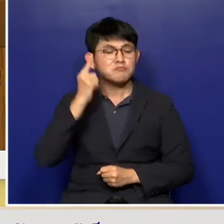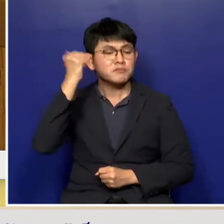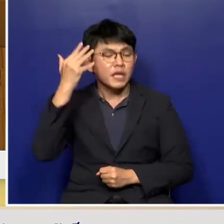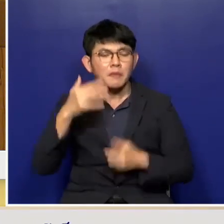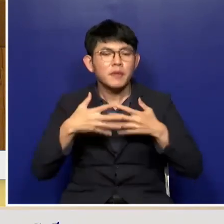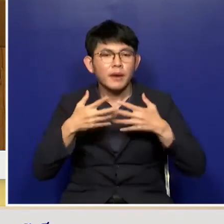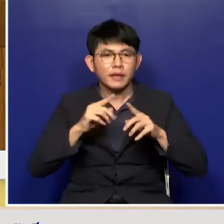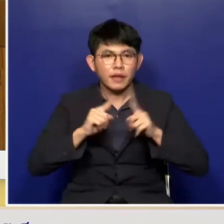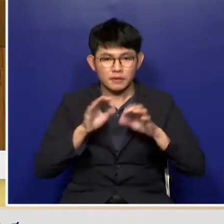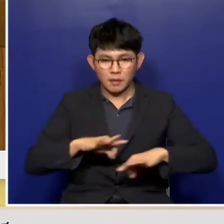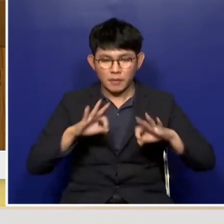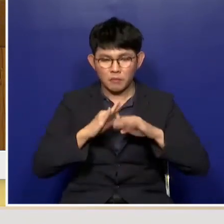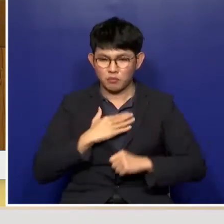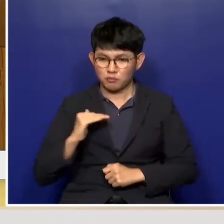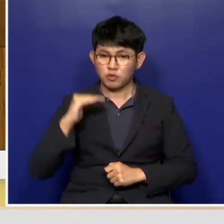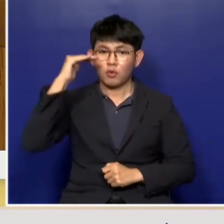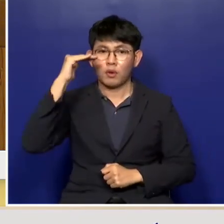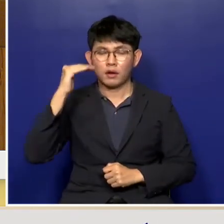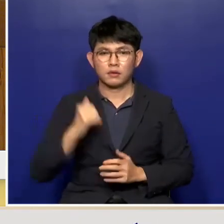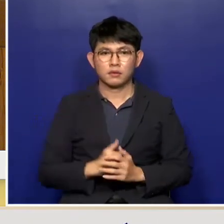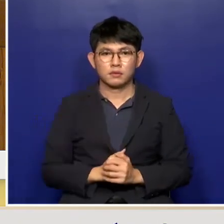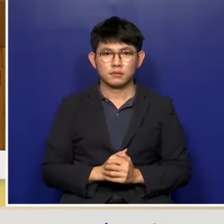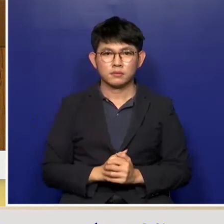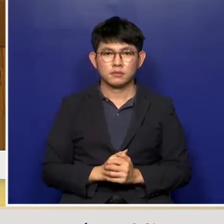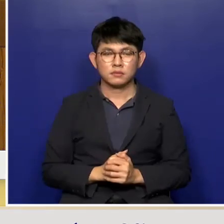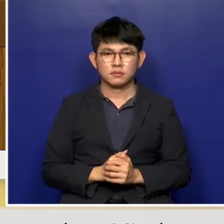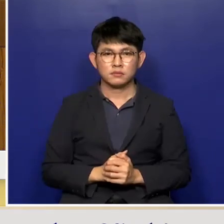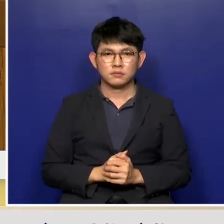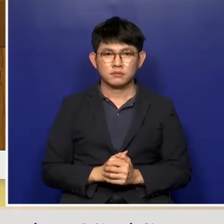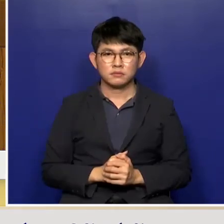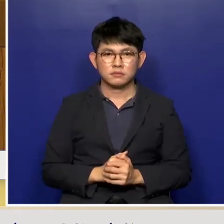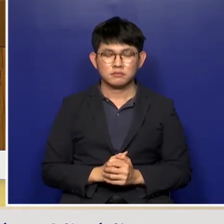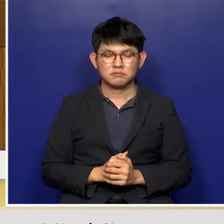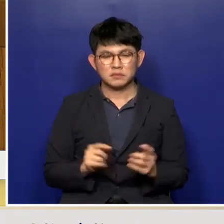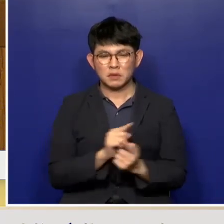โ nothing